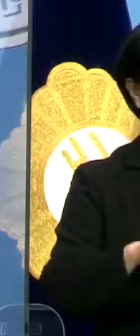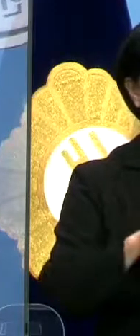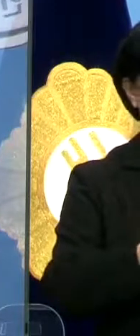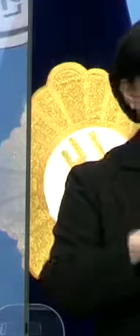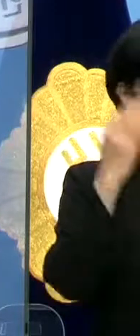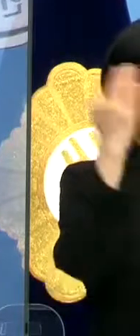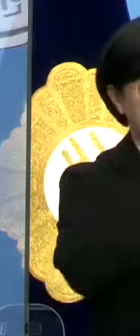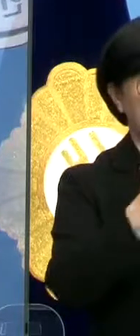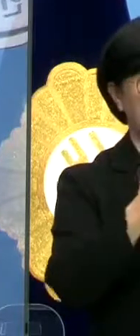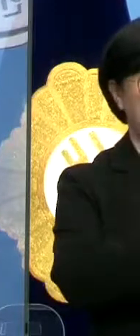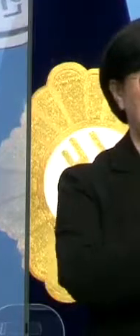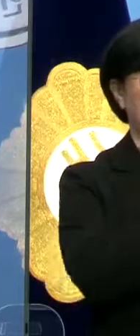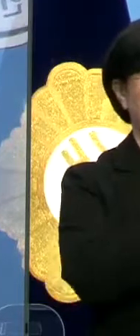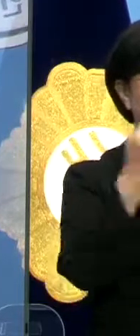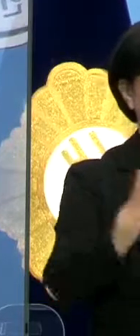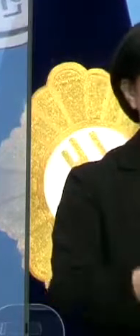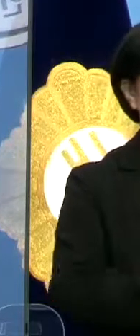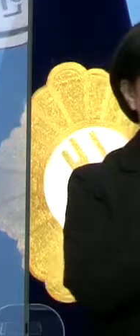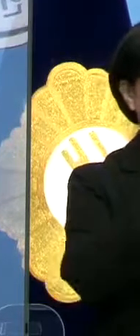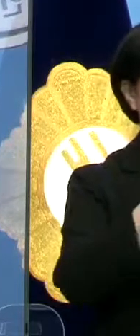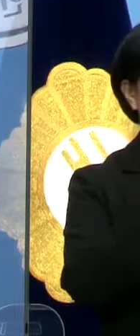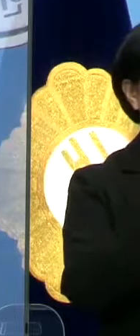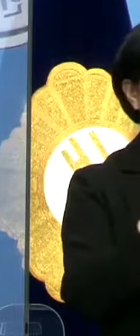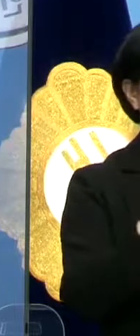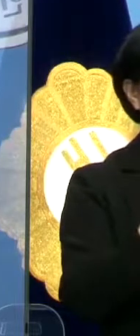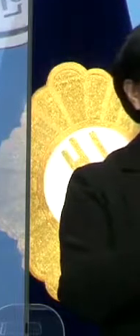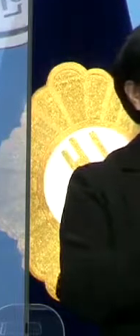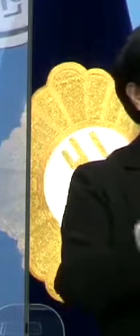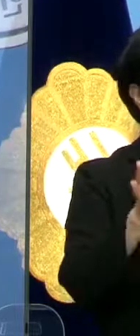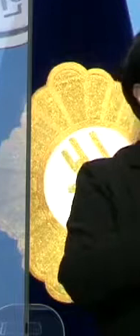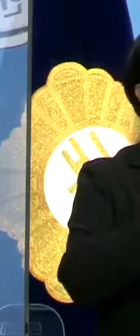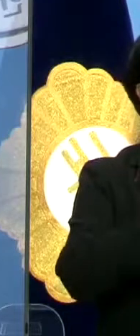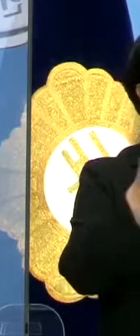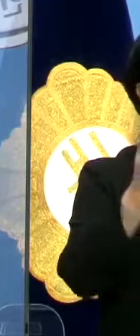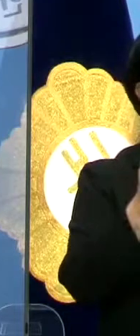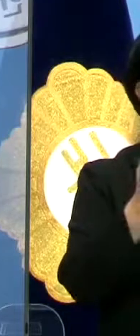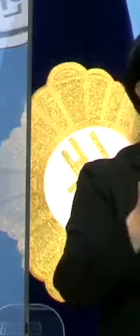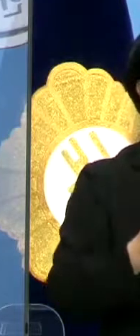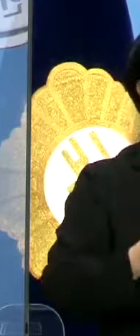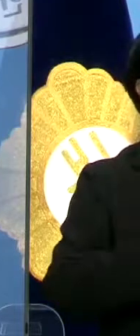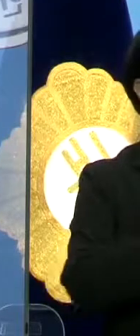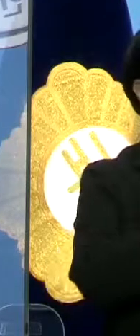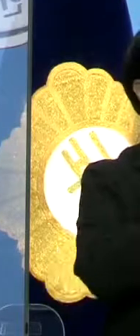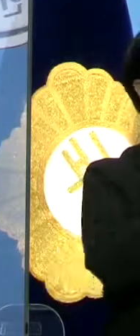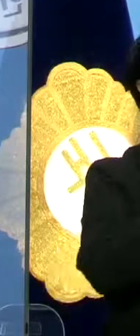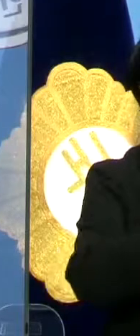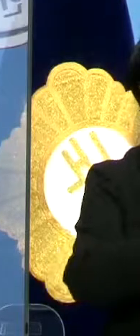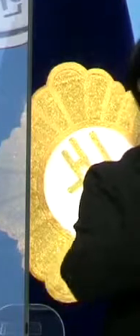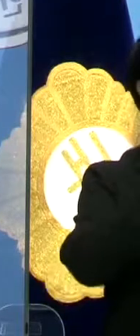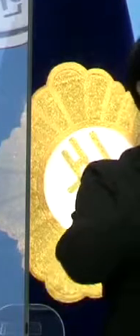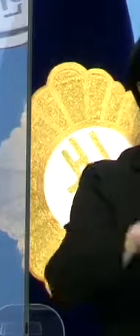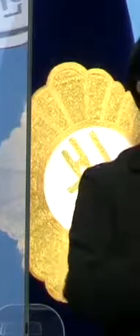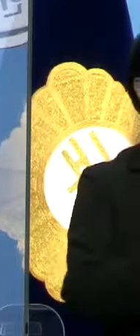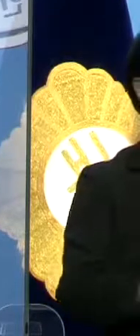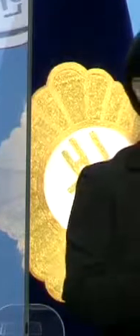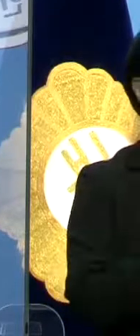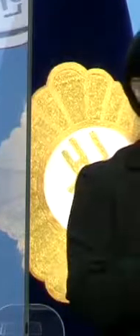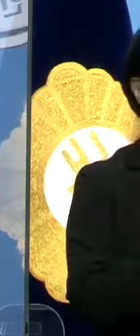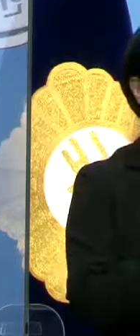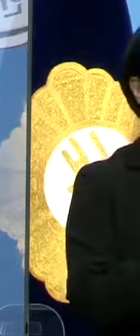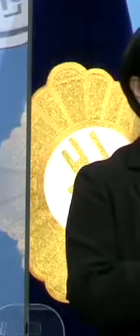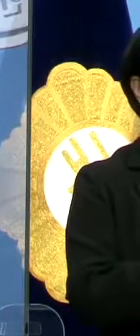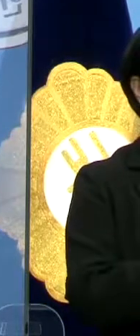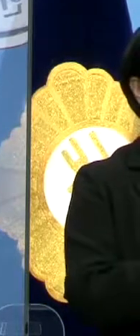가장이 나와서 그 시민단체의 그 헌금을 주겠다고 제안하는 등의 사태도 있었습니다 이렇게